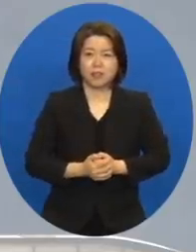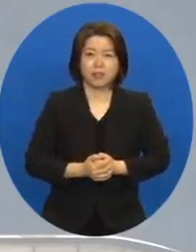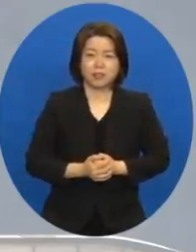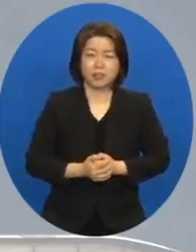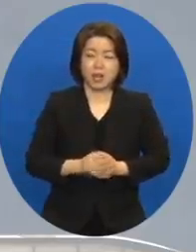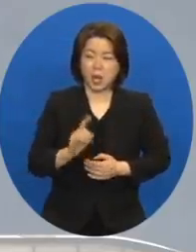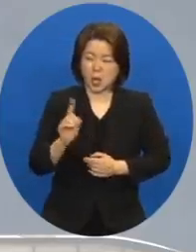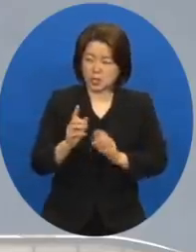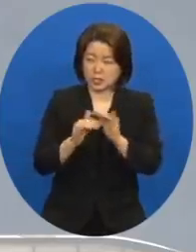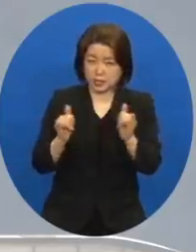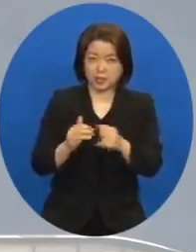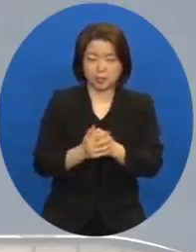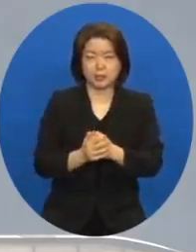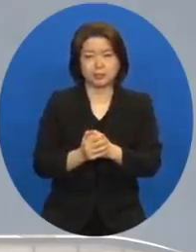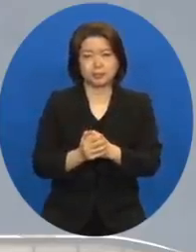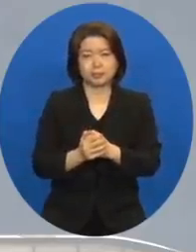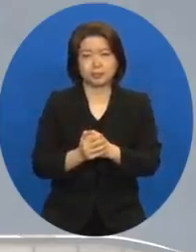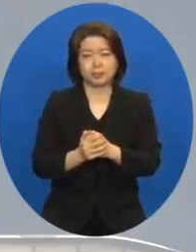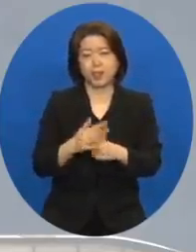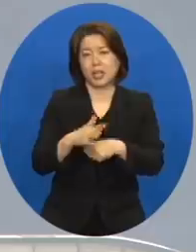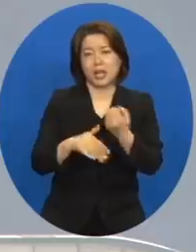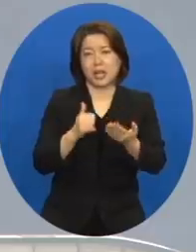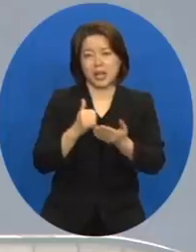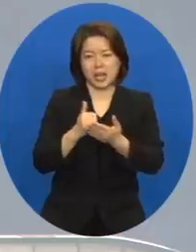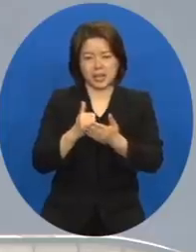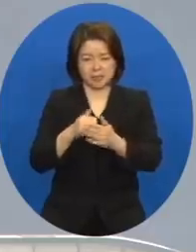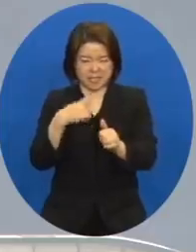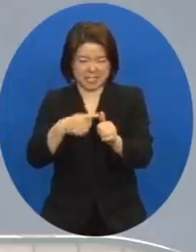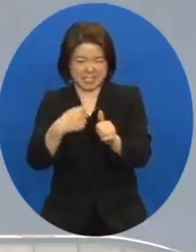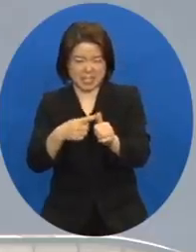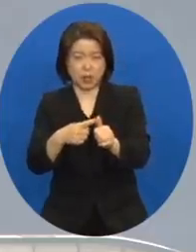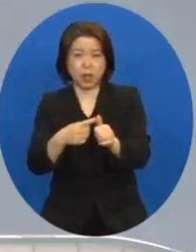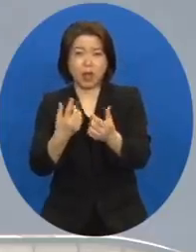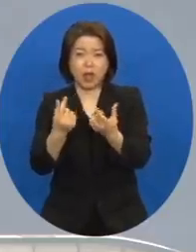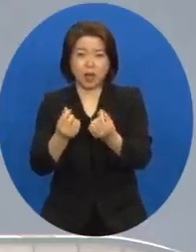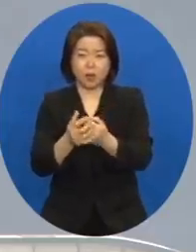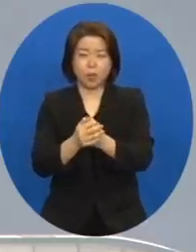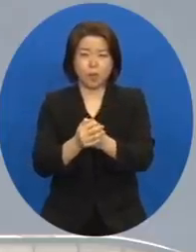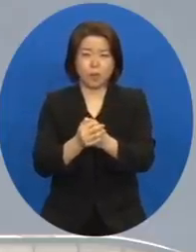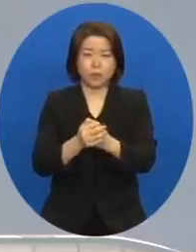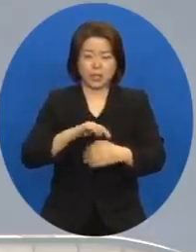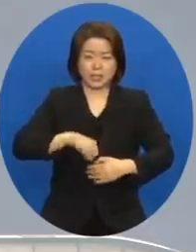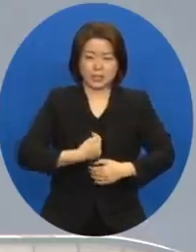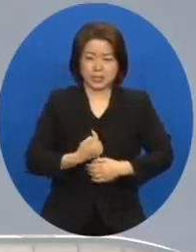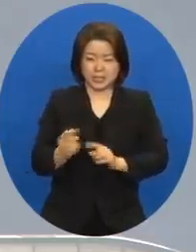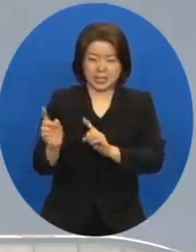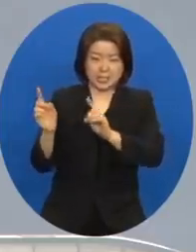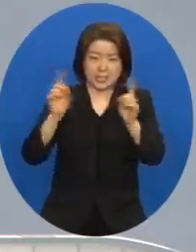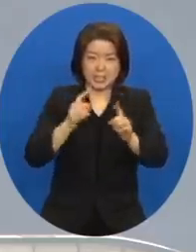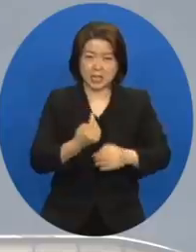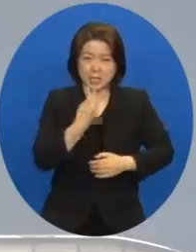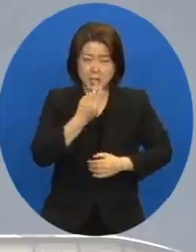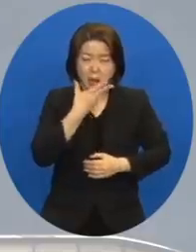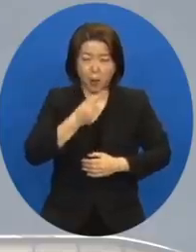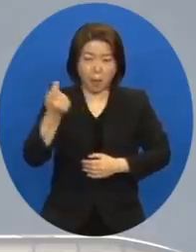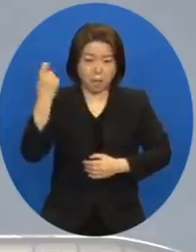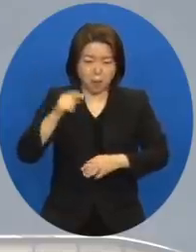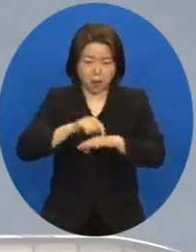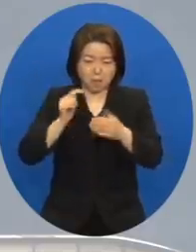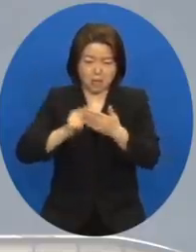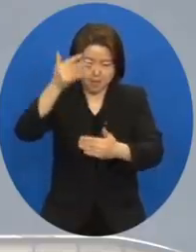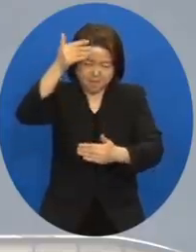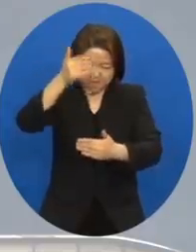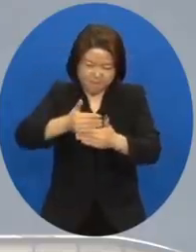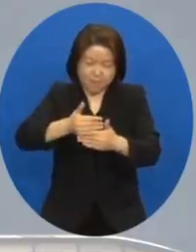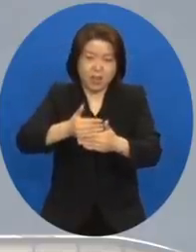어떤 사람은 하나님을 욕을 하고 자기를 살리는 생명의 복음의 마음의 문을